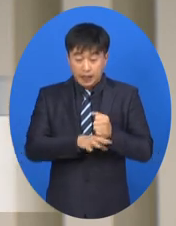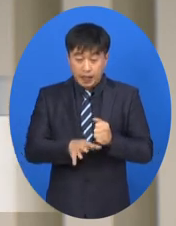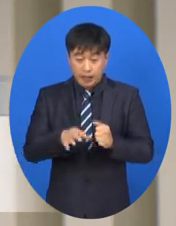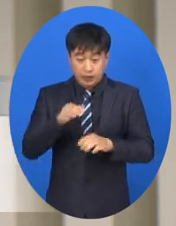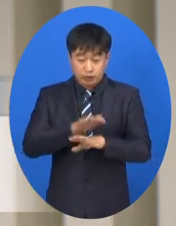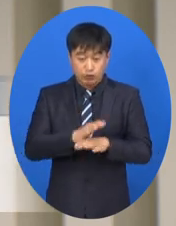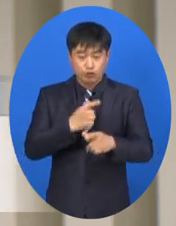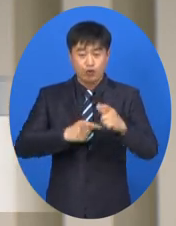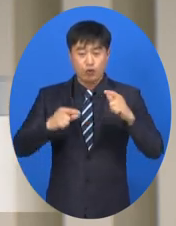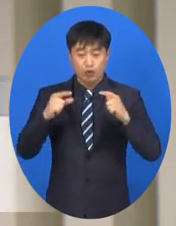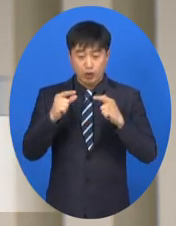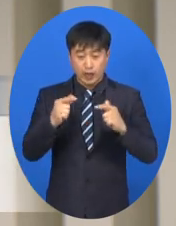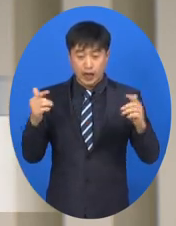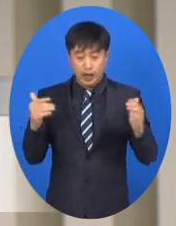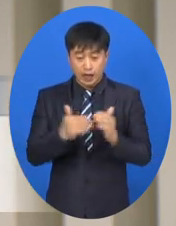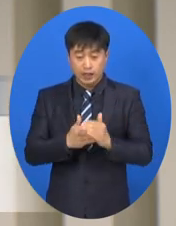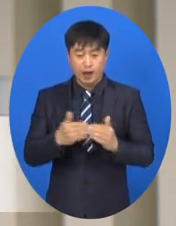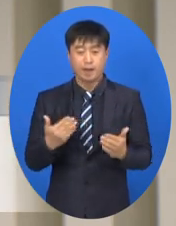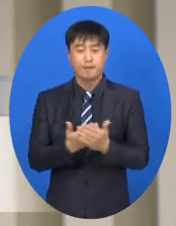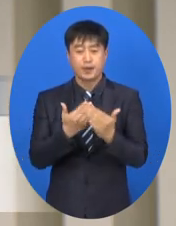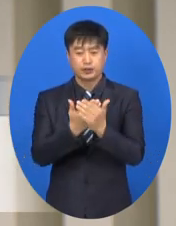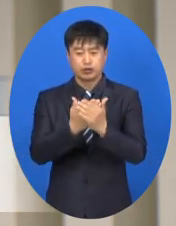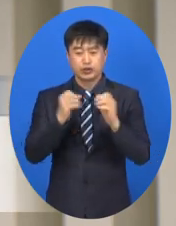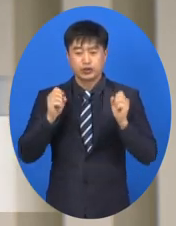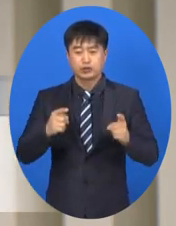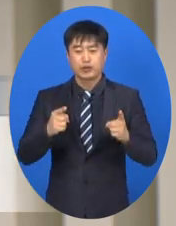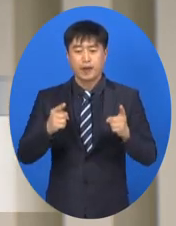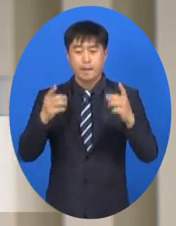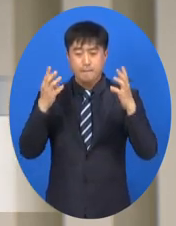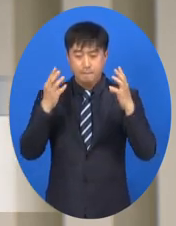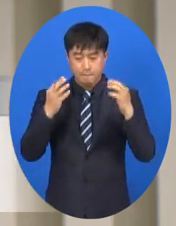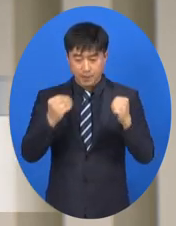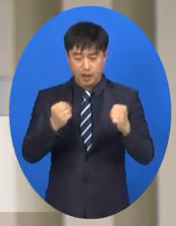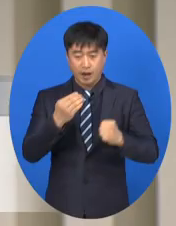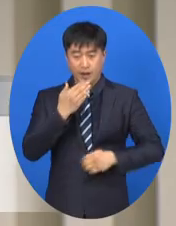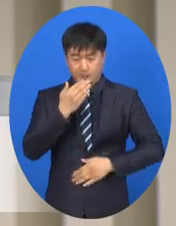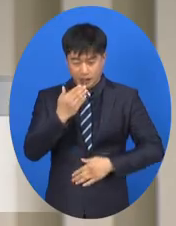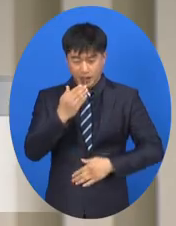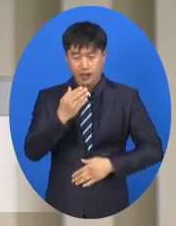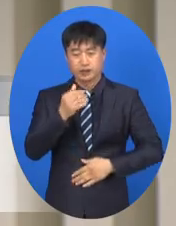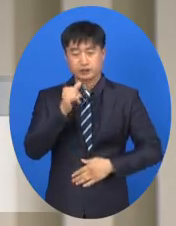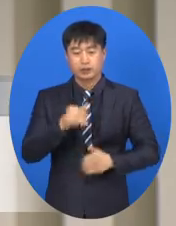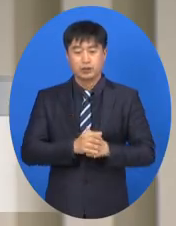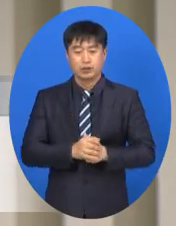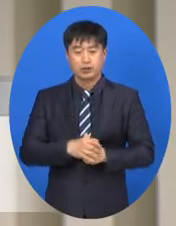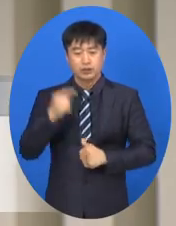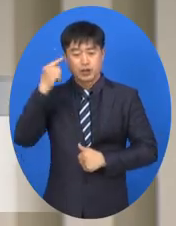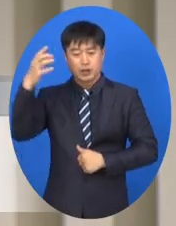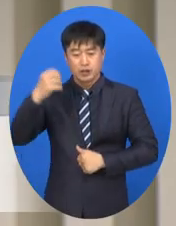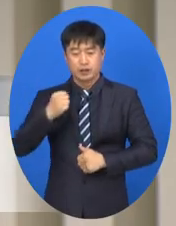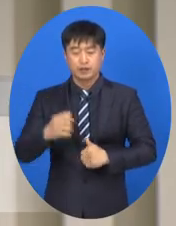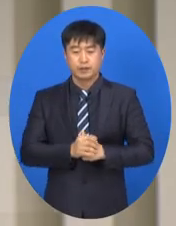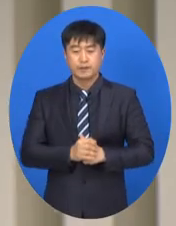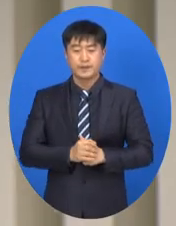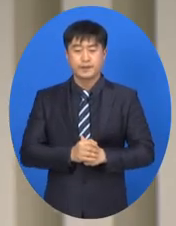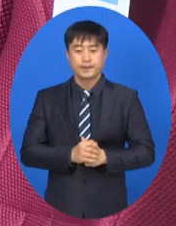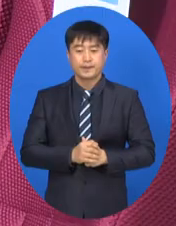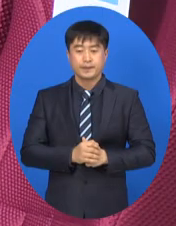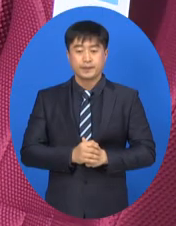다양성이 더해질수록 발전과 성장의 기회도 많아질 수밖에 없다, 이런 생각을 갖고